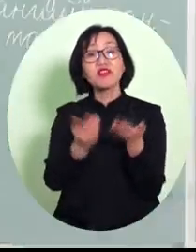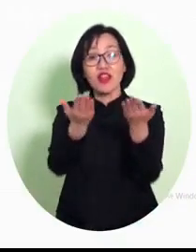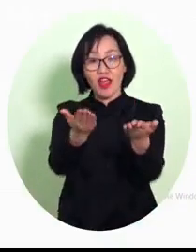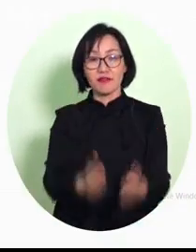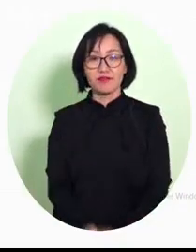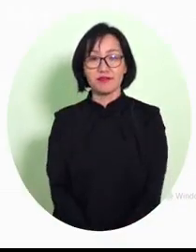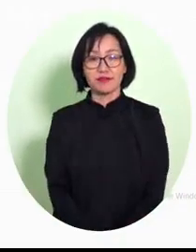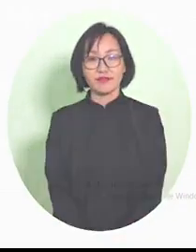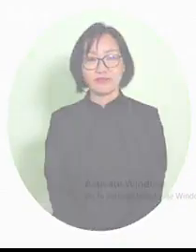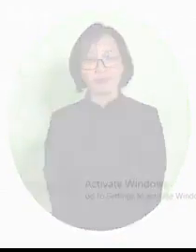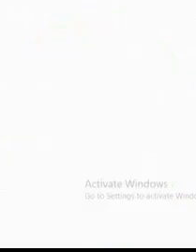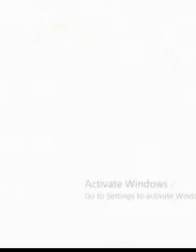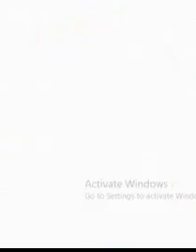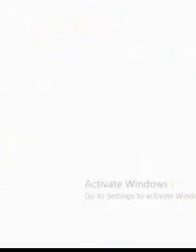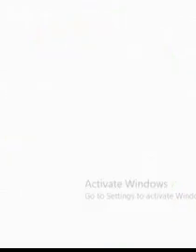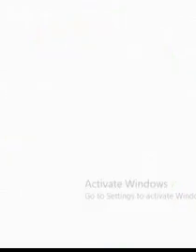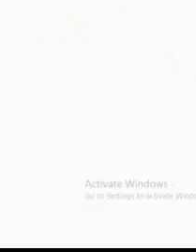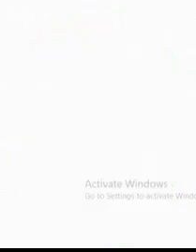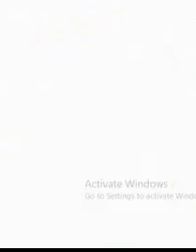хүмүүс ээ.